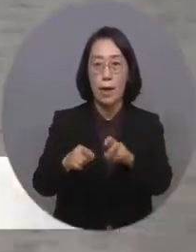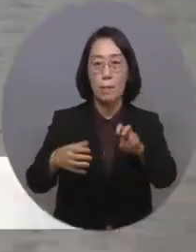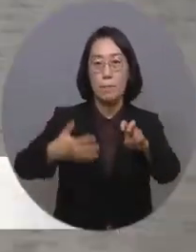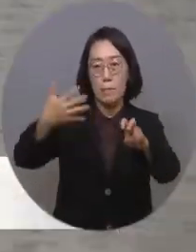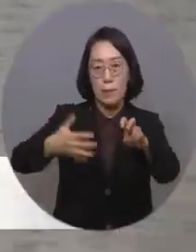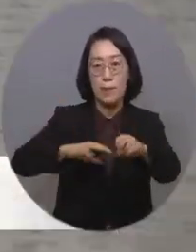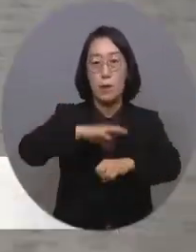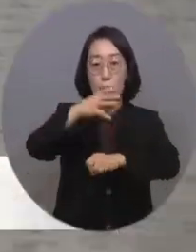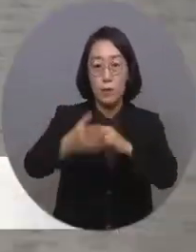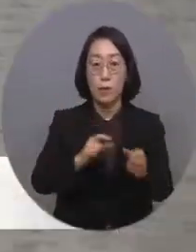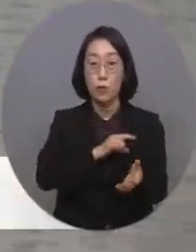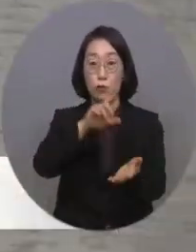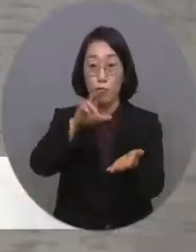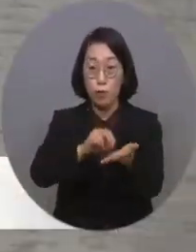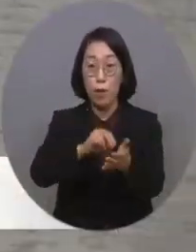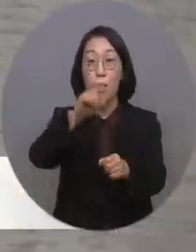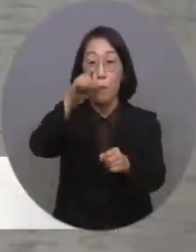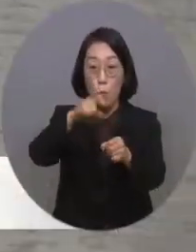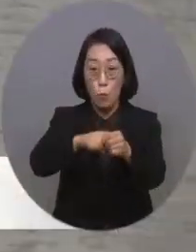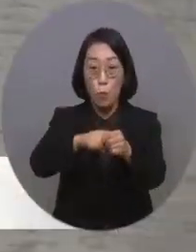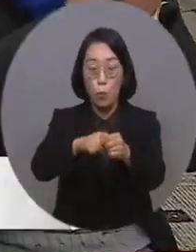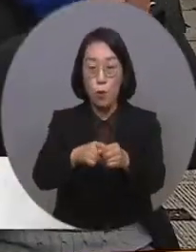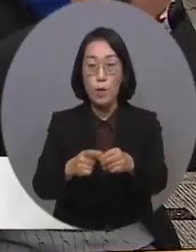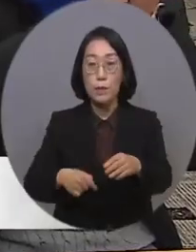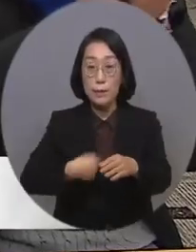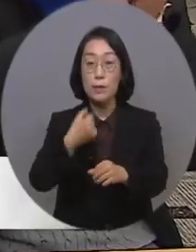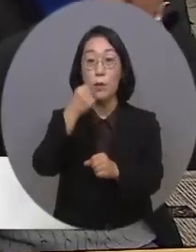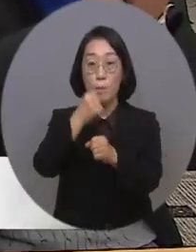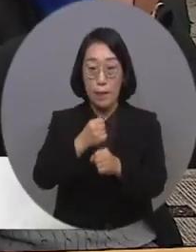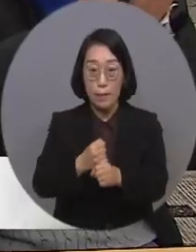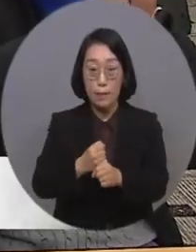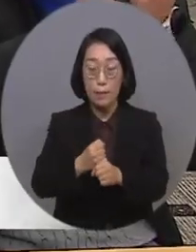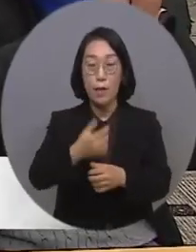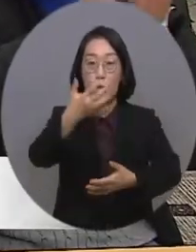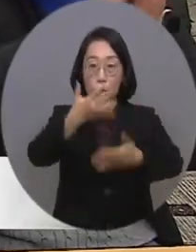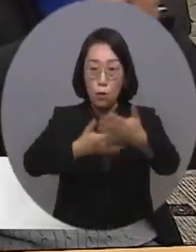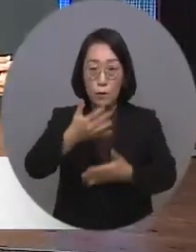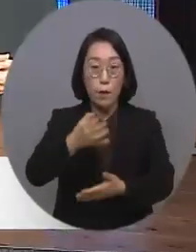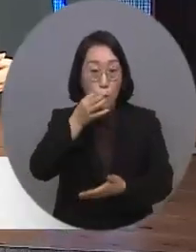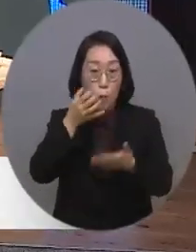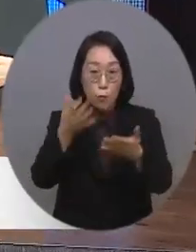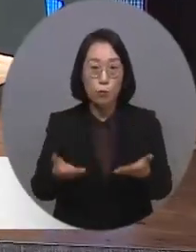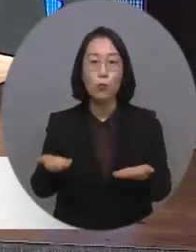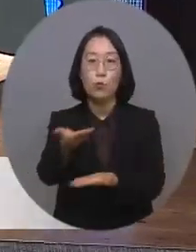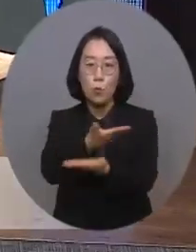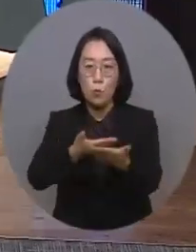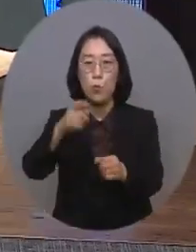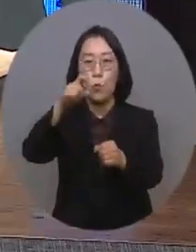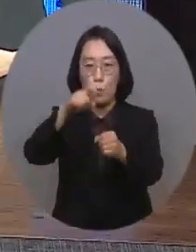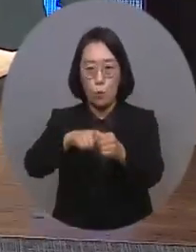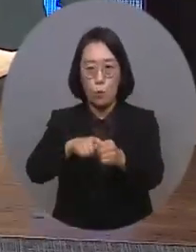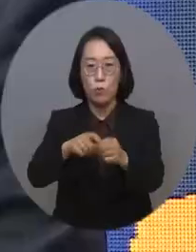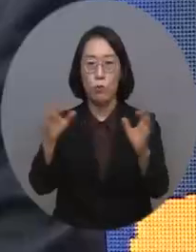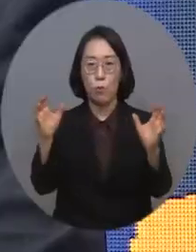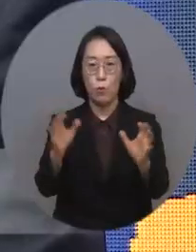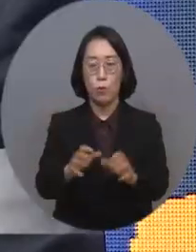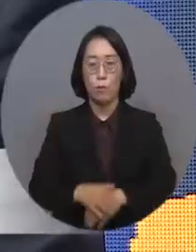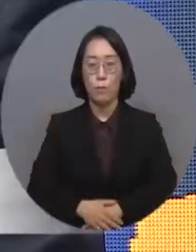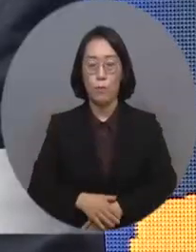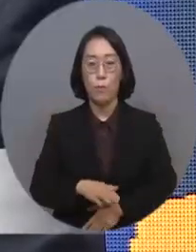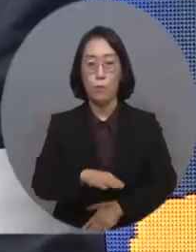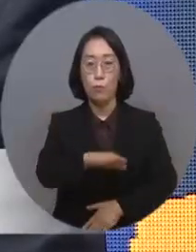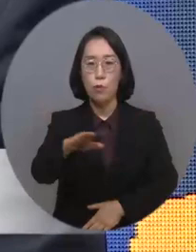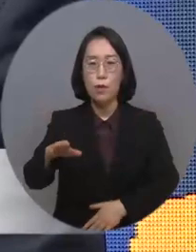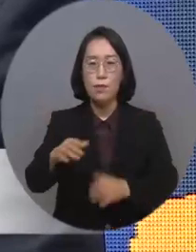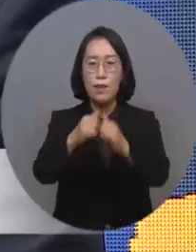세상을 주제로 장애 비장애인이 직접 제작한 미디어 콘텐츠를 향유하고 소통하기 위해 마련됐습니다. 우리